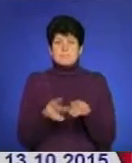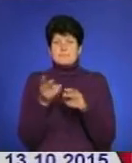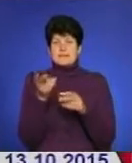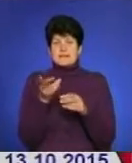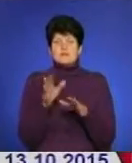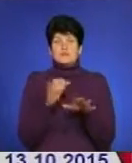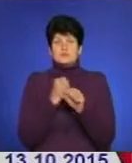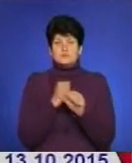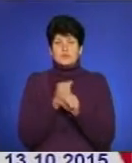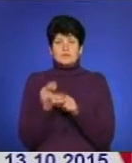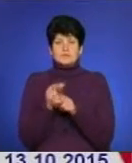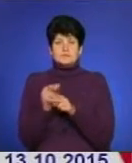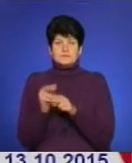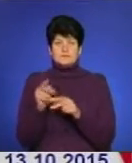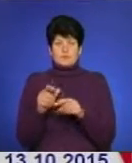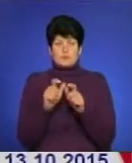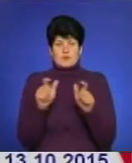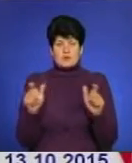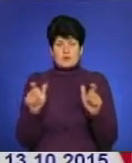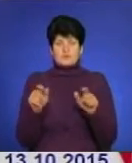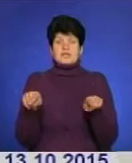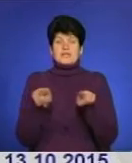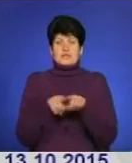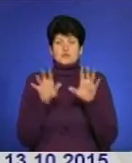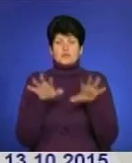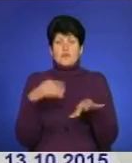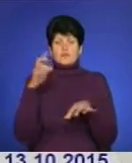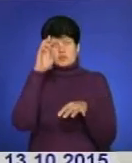здійснюємо реконструкцію об'єкту. Також голова обласної державної